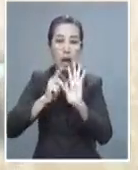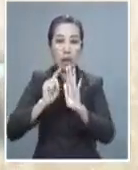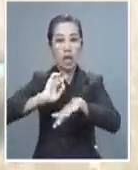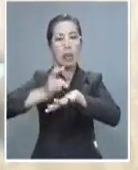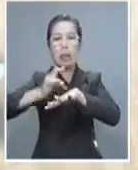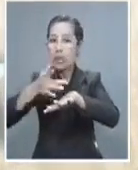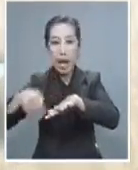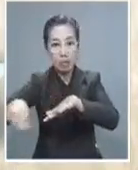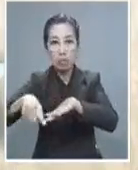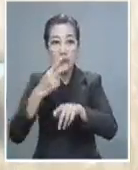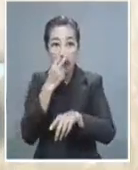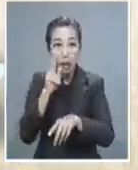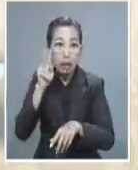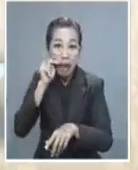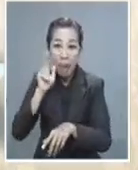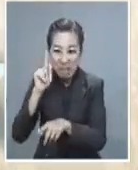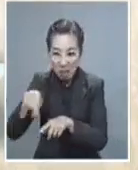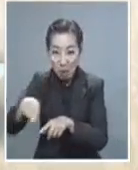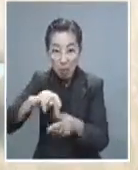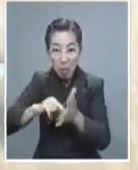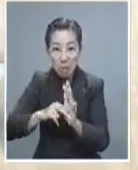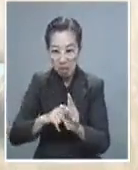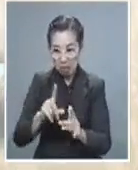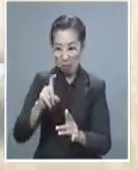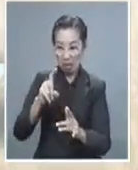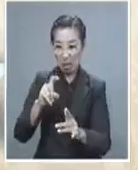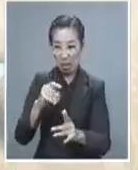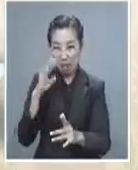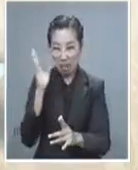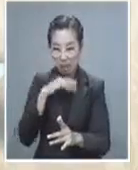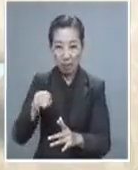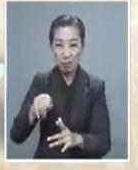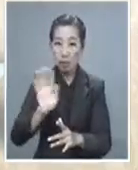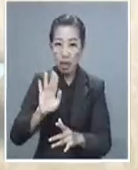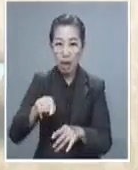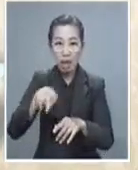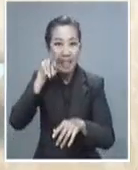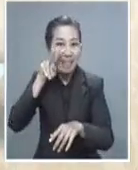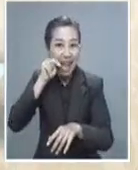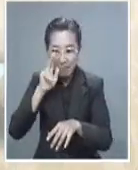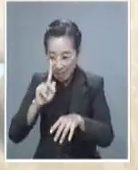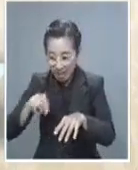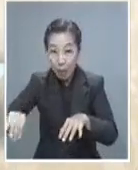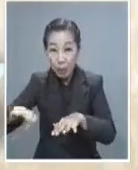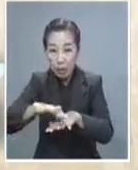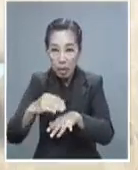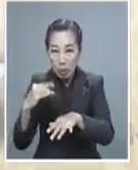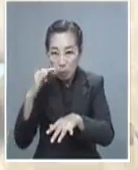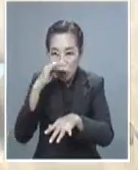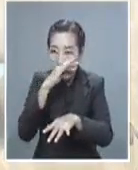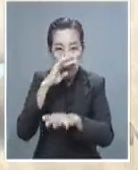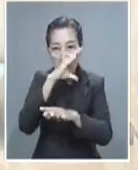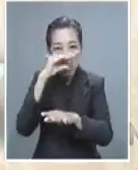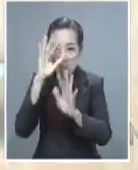ย์น้ำเขียวๆแบบนี้ท่านผู้ชมอย่านึกว่าเป็นน้ำเสียนะฮะน้ำเขียวๆแบบนี้ไม่มีกลิ่นเลยนะเขาใช้จุลินทรีย